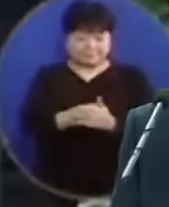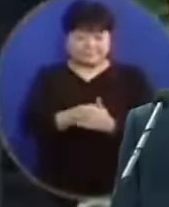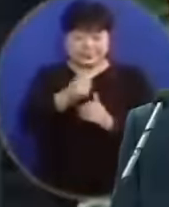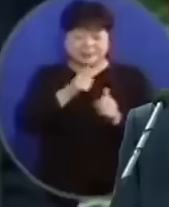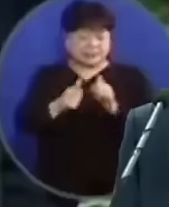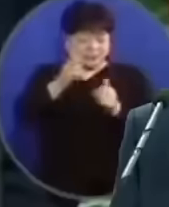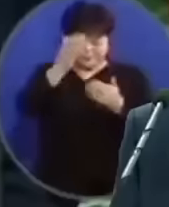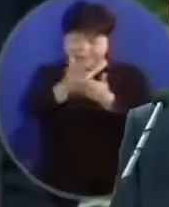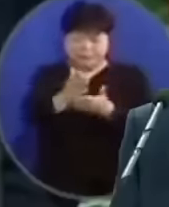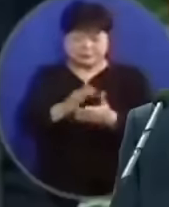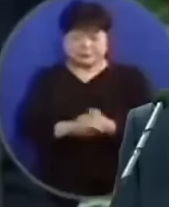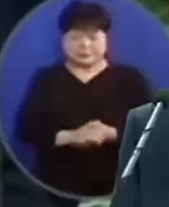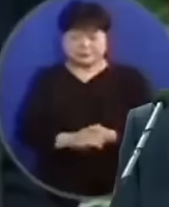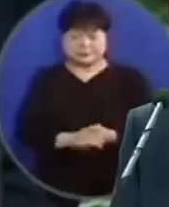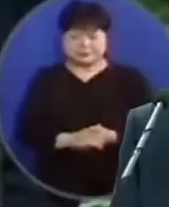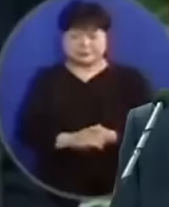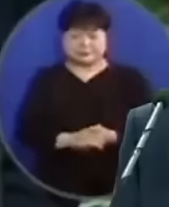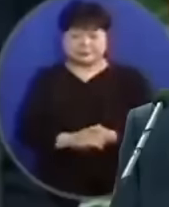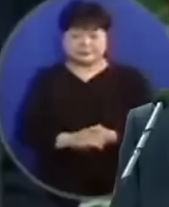말라.